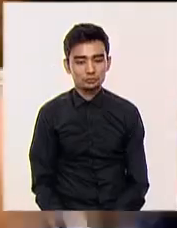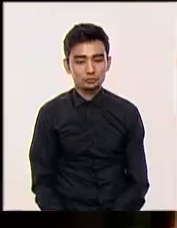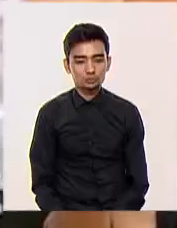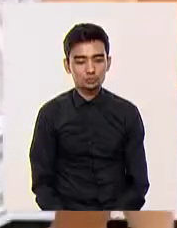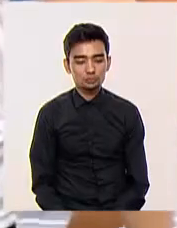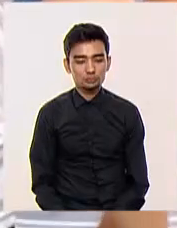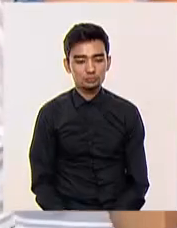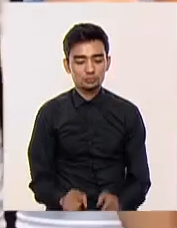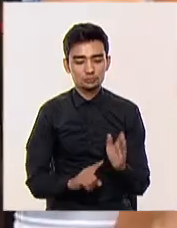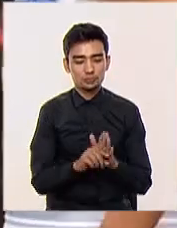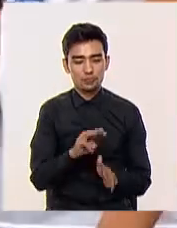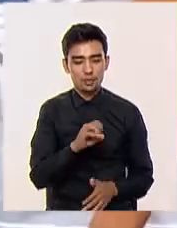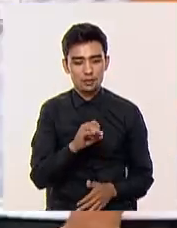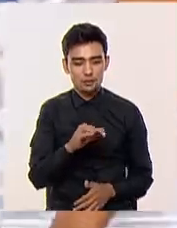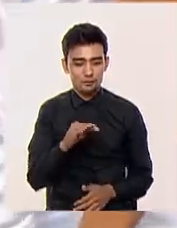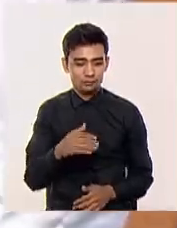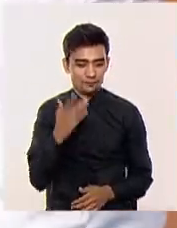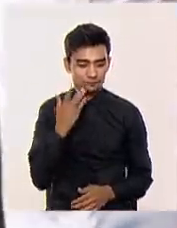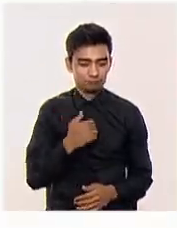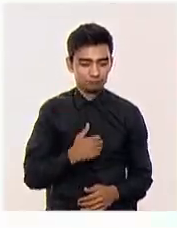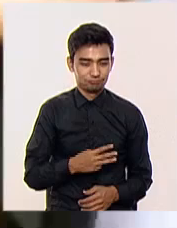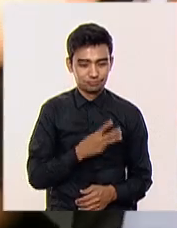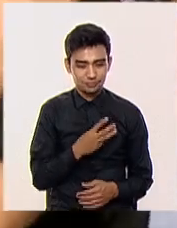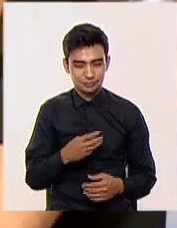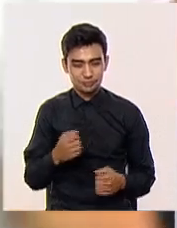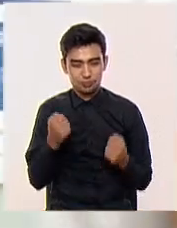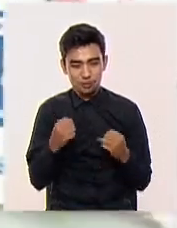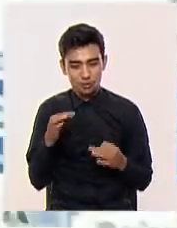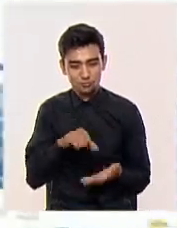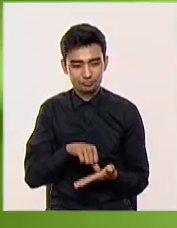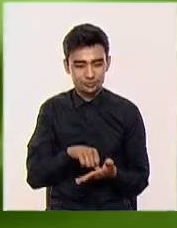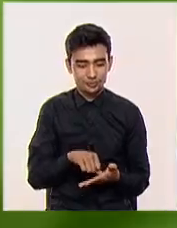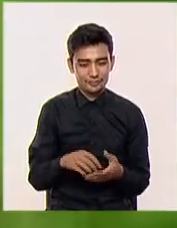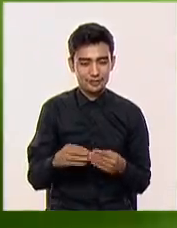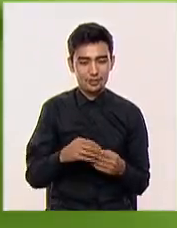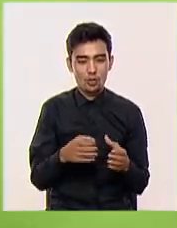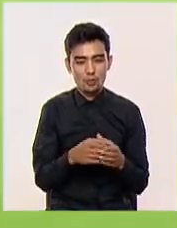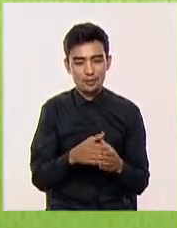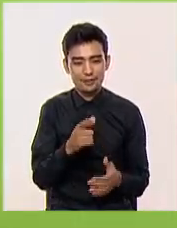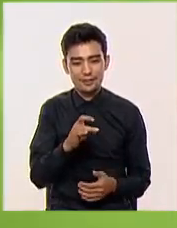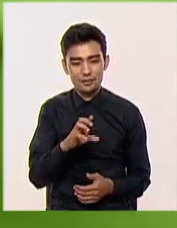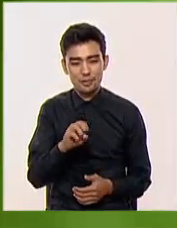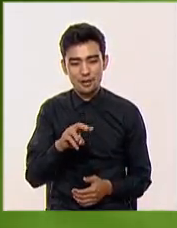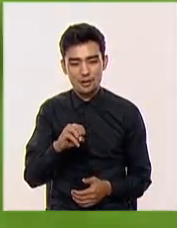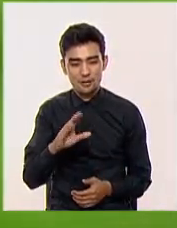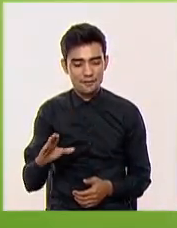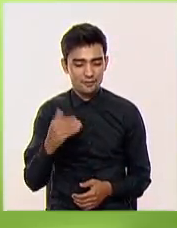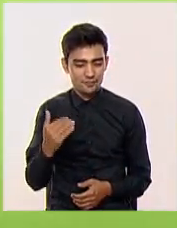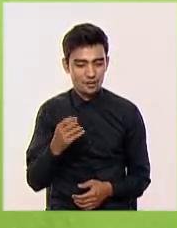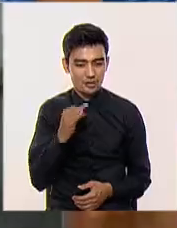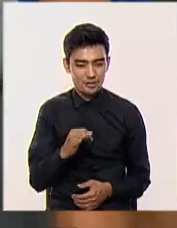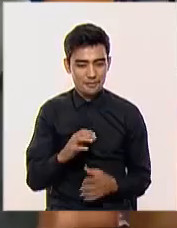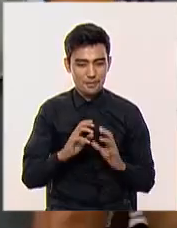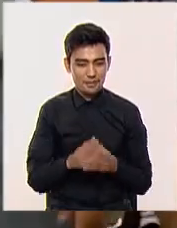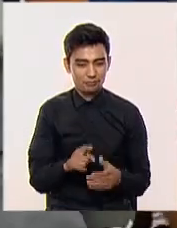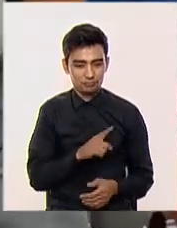На старт в марафоне вышли самые активные и спортивные сотрудники и независимые партнеры компании Herbalife Nutrition, мирового эксперта в